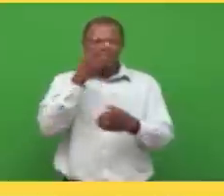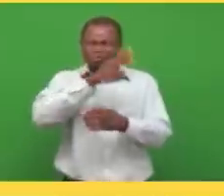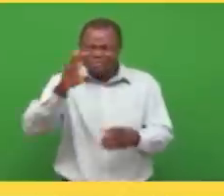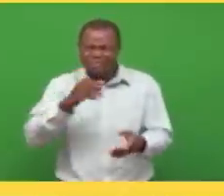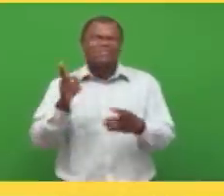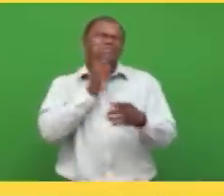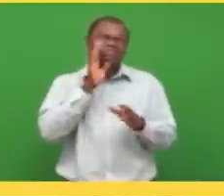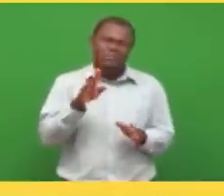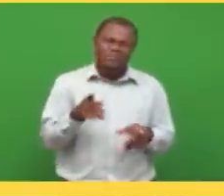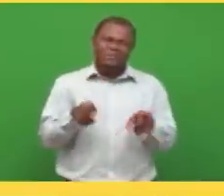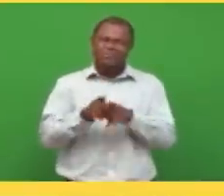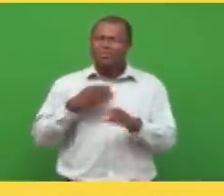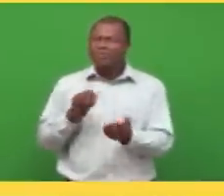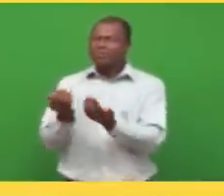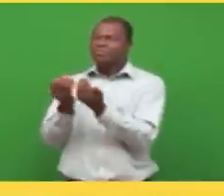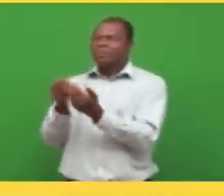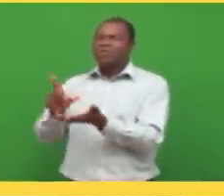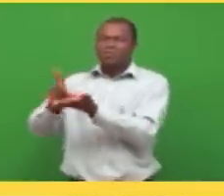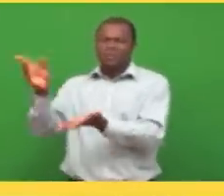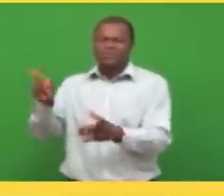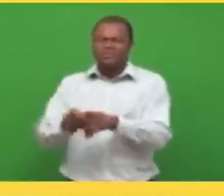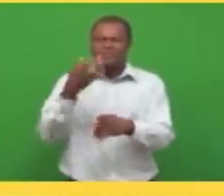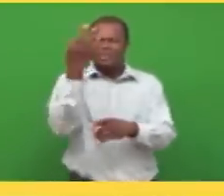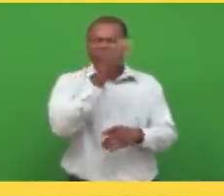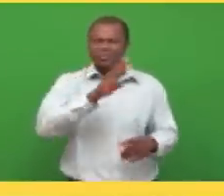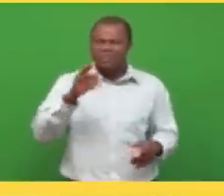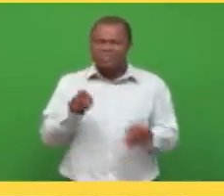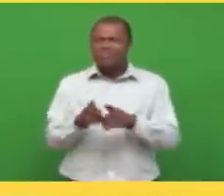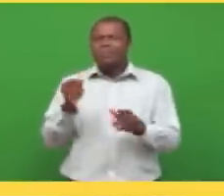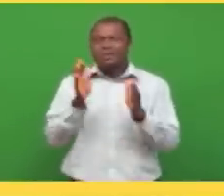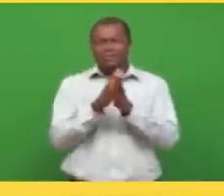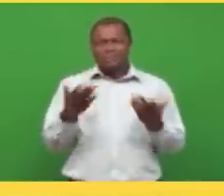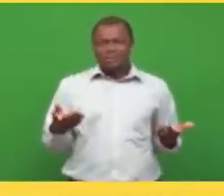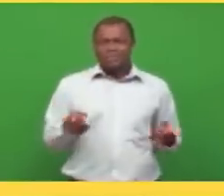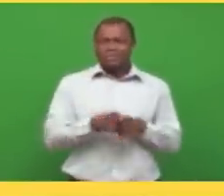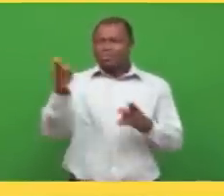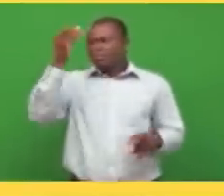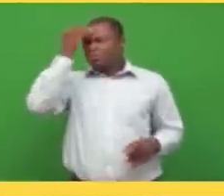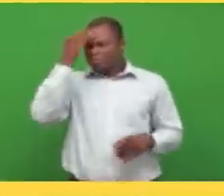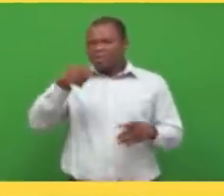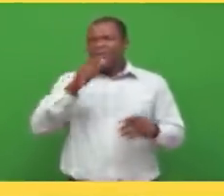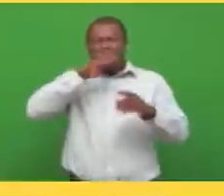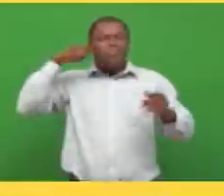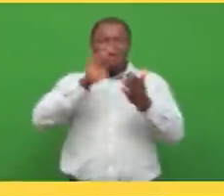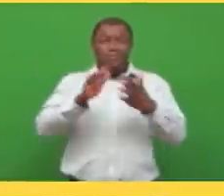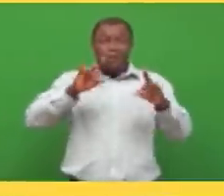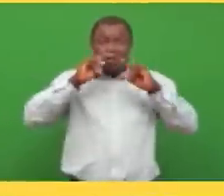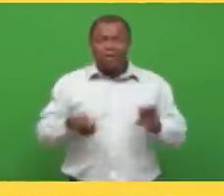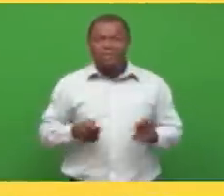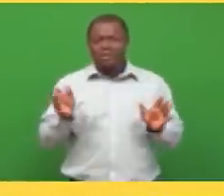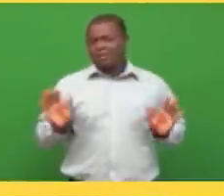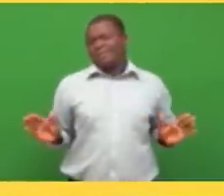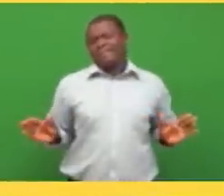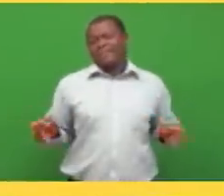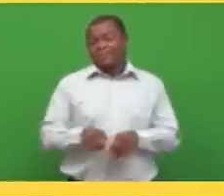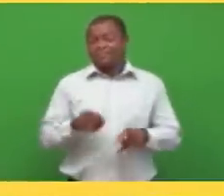muripo chete vakunokwereta vakutodini retatu vanhu havasisina makutsamwigwa handitika aiwa